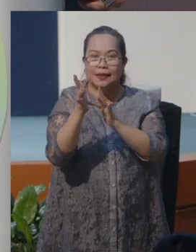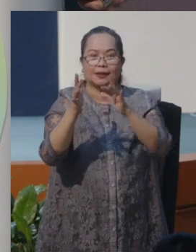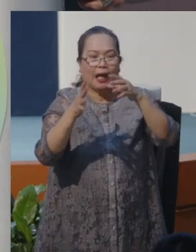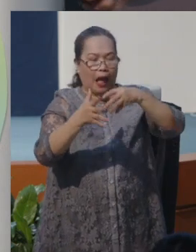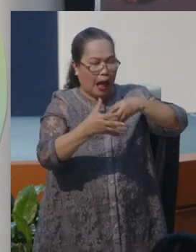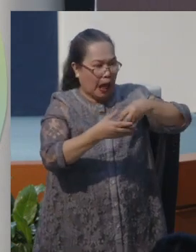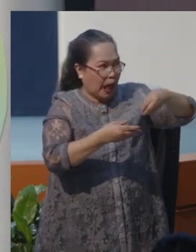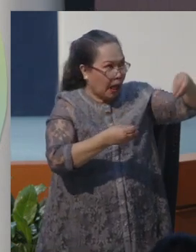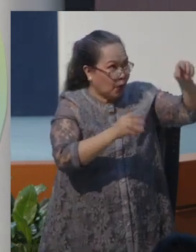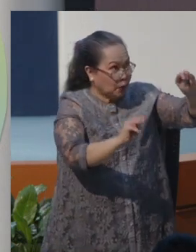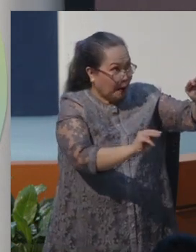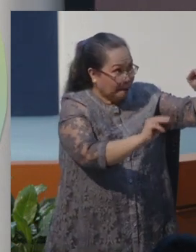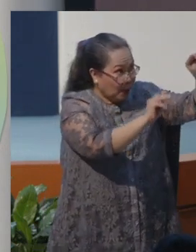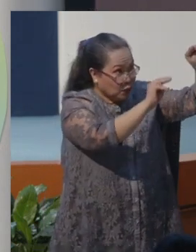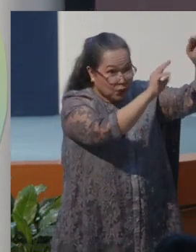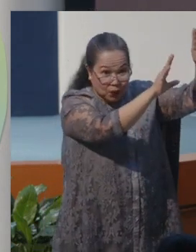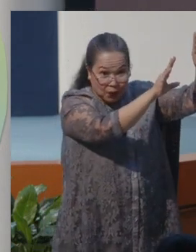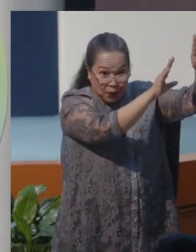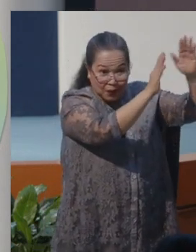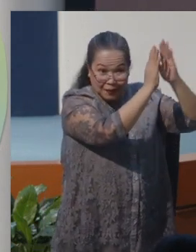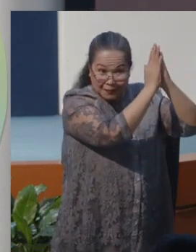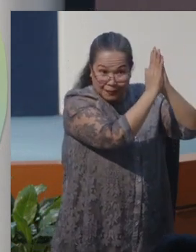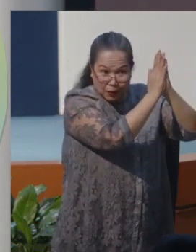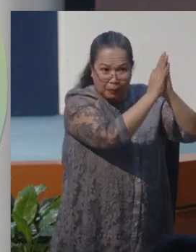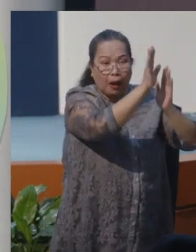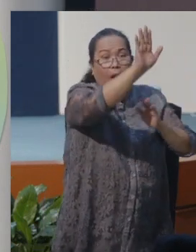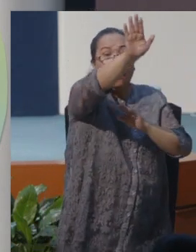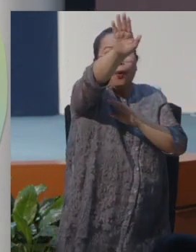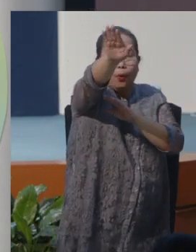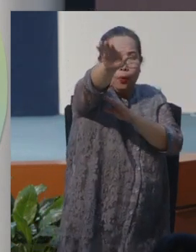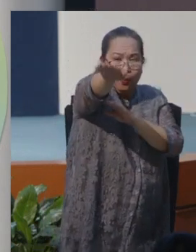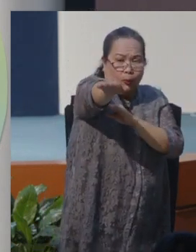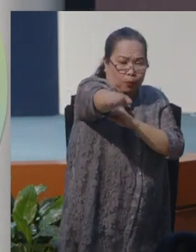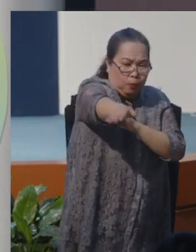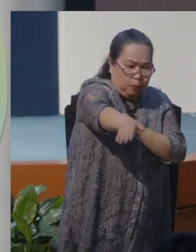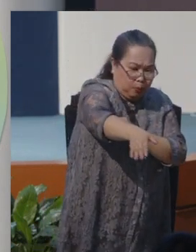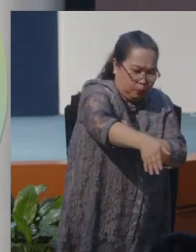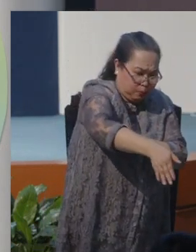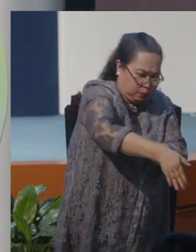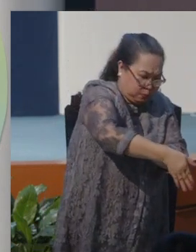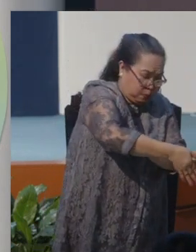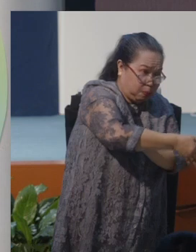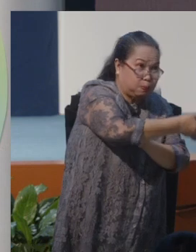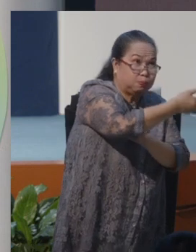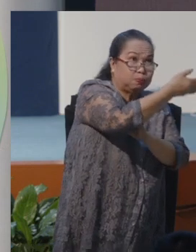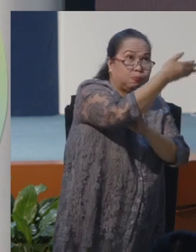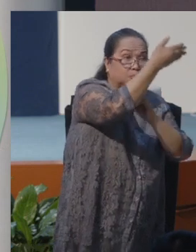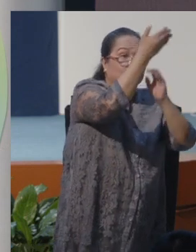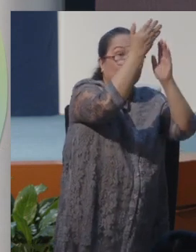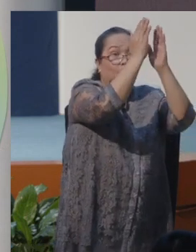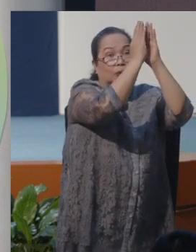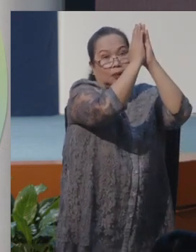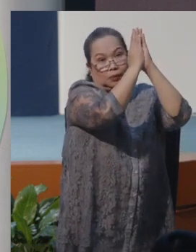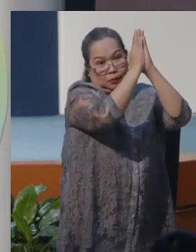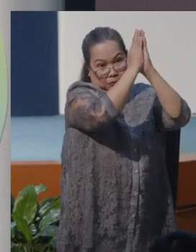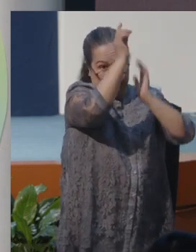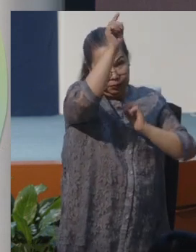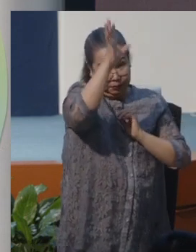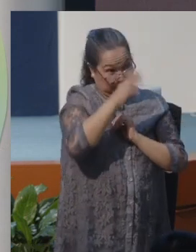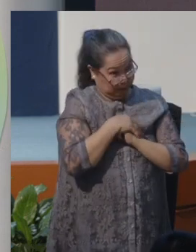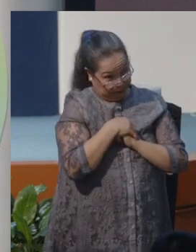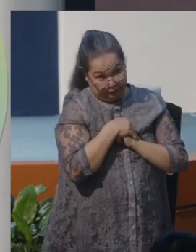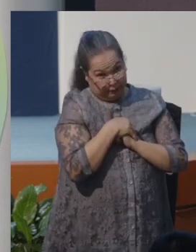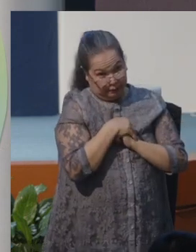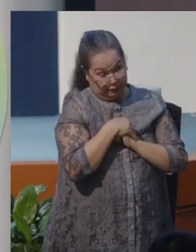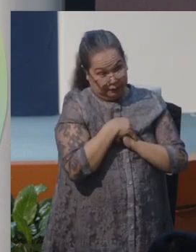to the mountain to pray, and all night he continued in prayer to God." All night. Yung "in